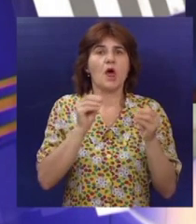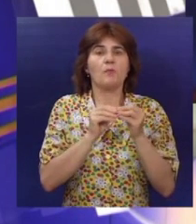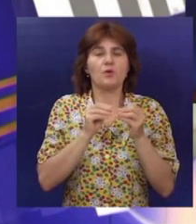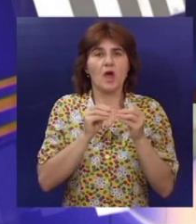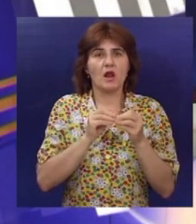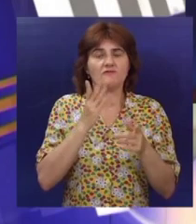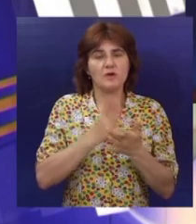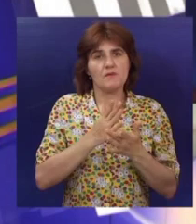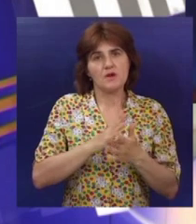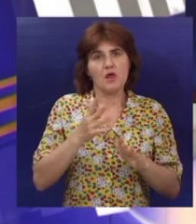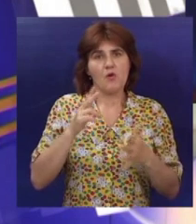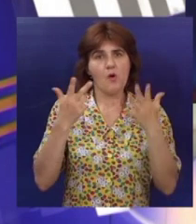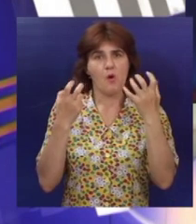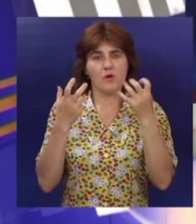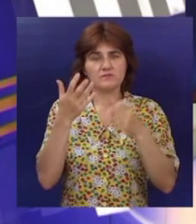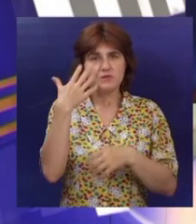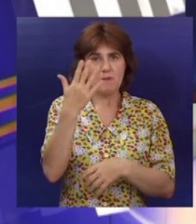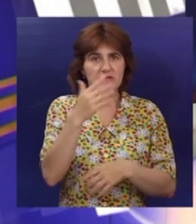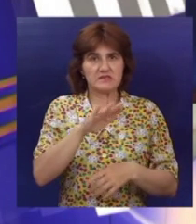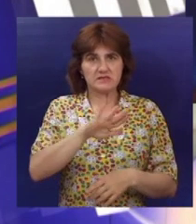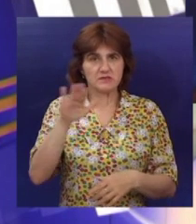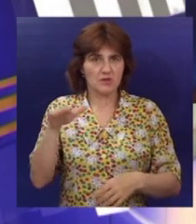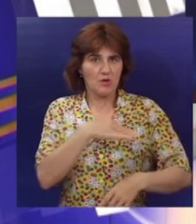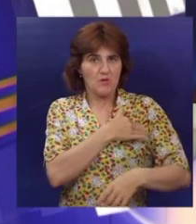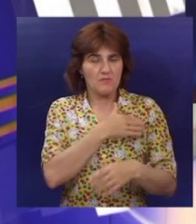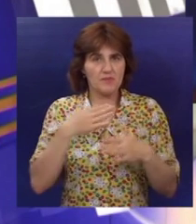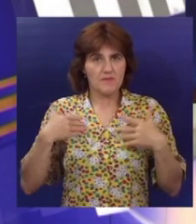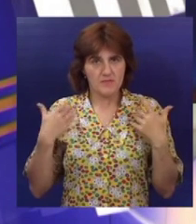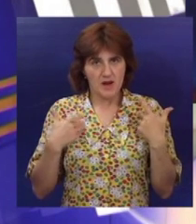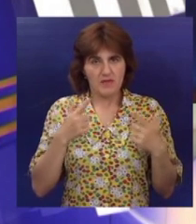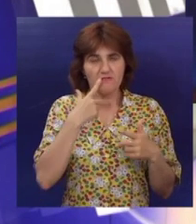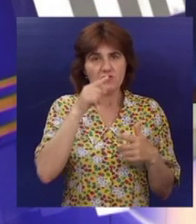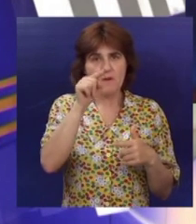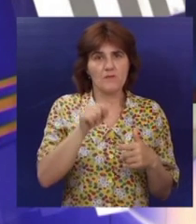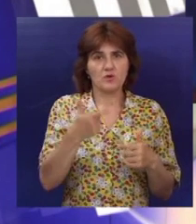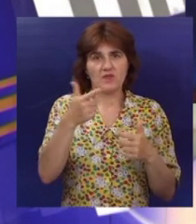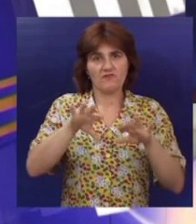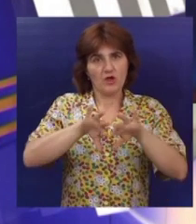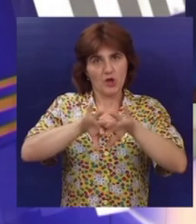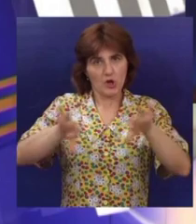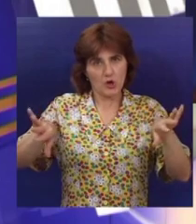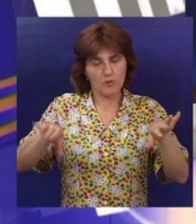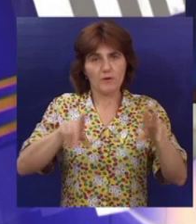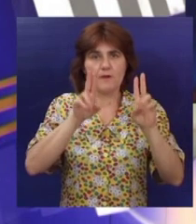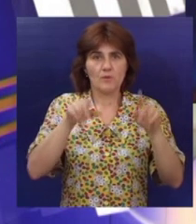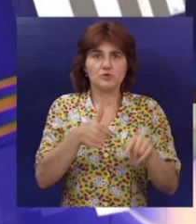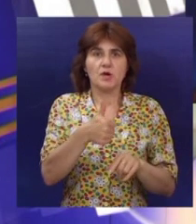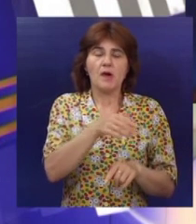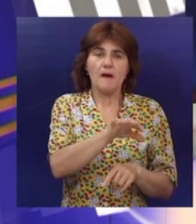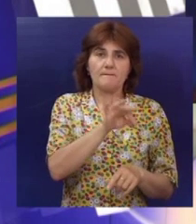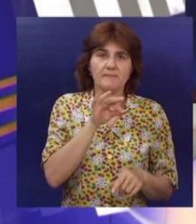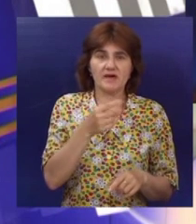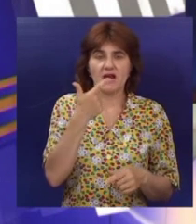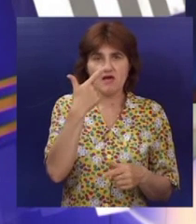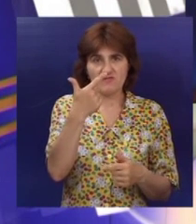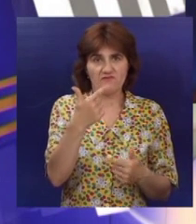Bujanovcu prijavilo se nešto više od 850 kandidata, bili su podeljeni u dve grupe i imali su mogućnost da biraju